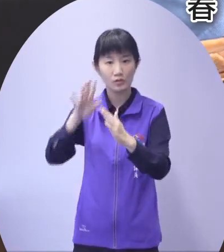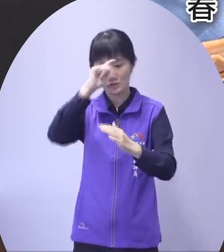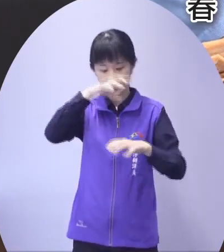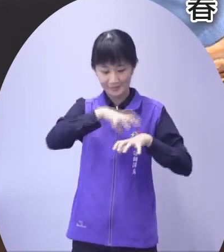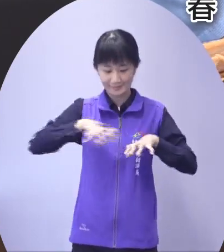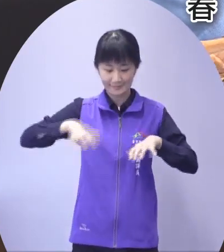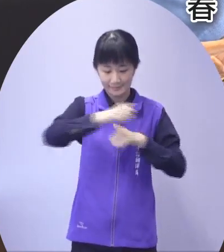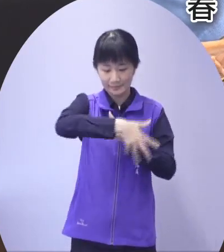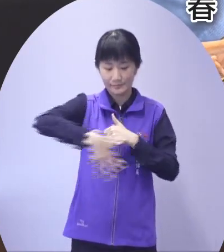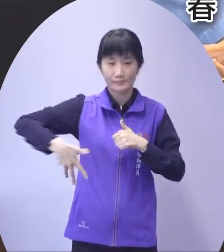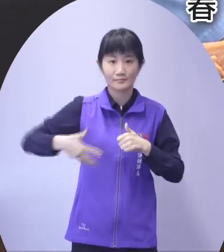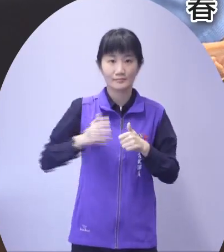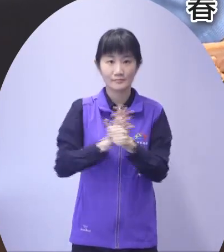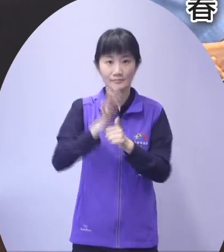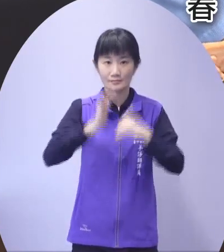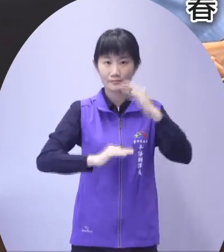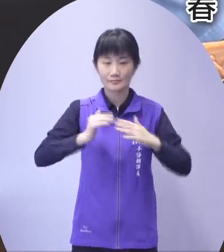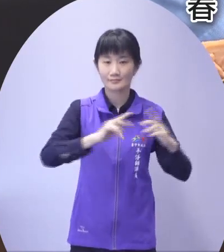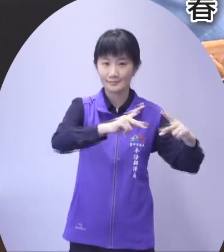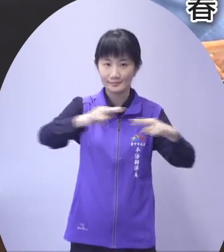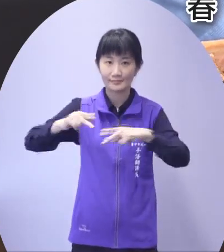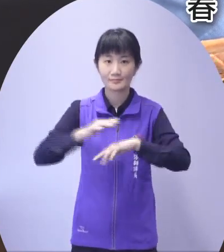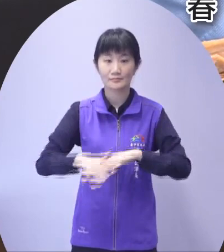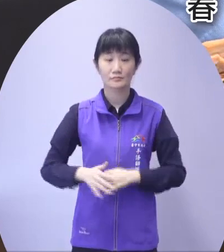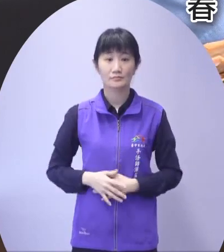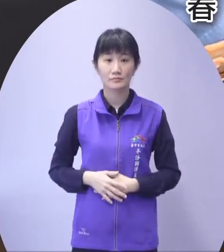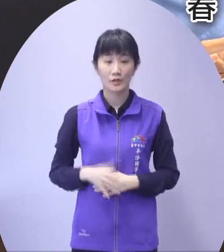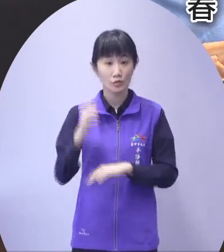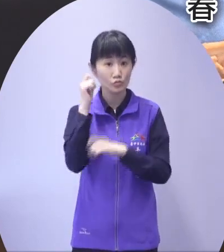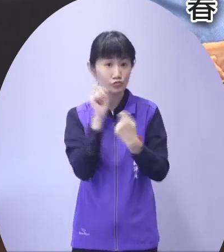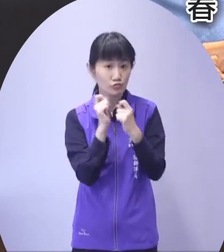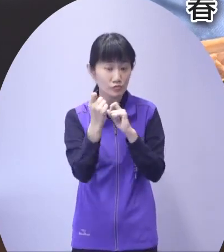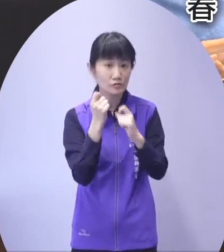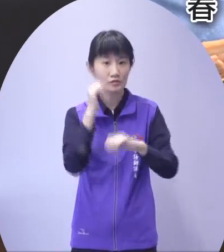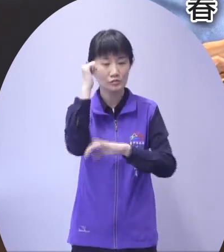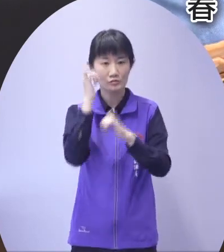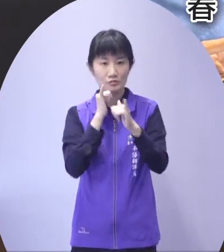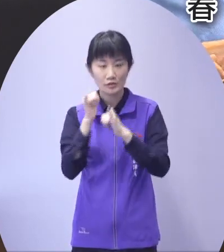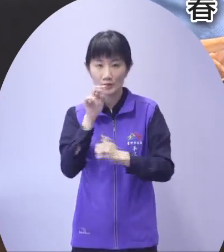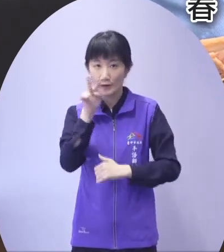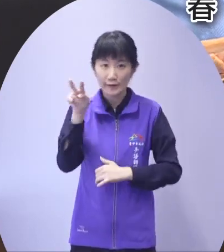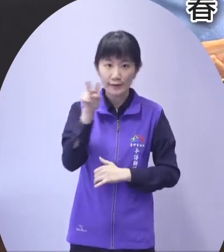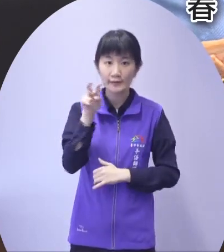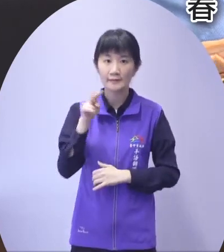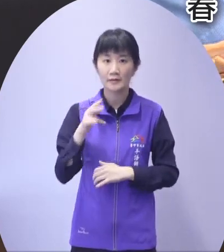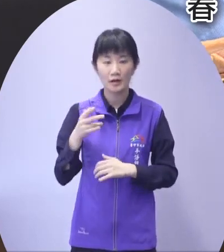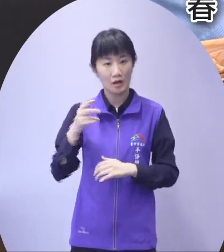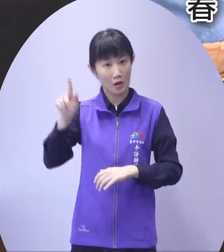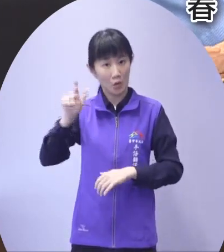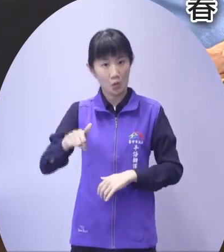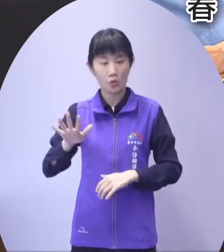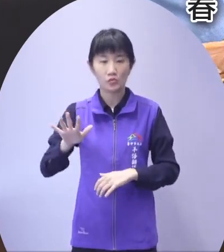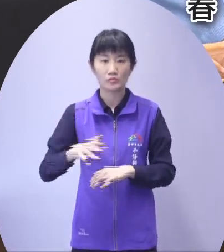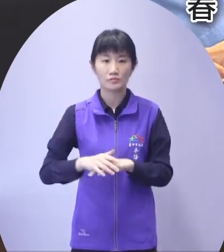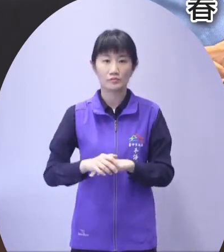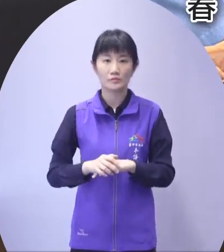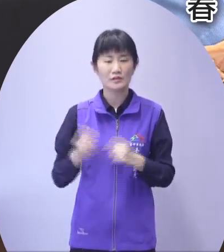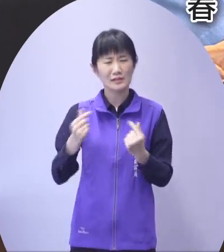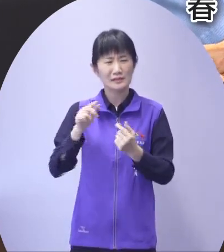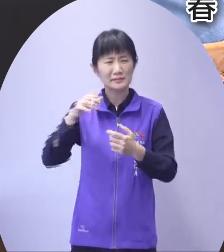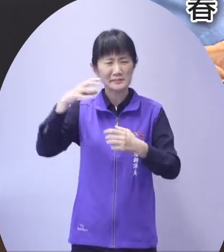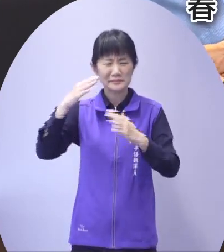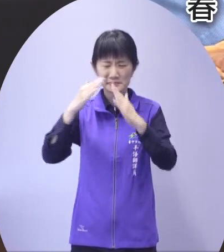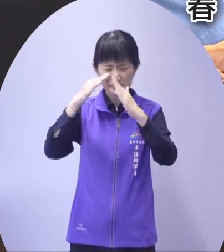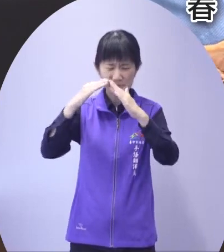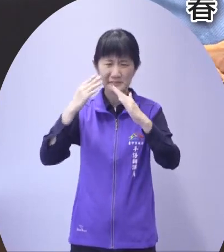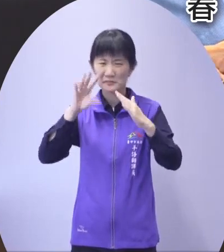们，因为就近的里民跟志工啊，对于就近的这些古迹跟历史建筑能够来协助我们，不管是游民有没有在里面生活，或者是